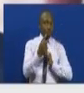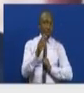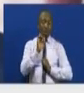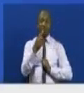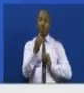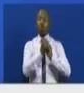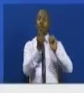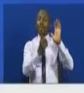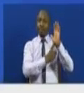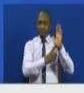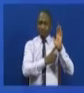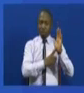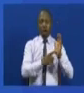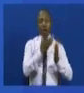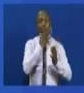2016.